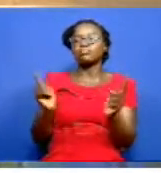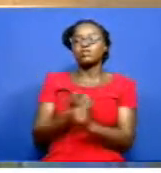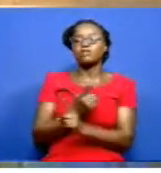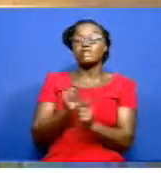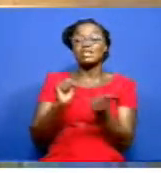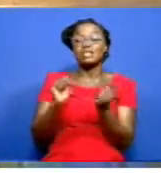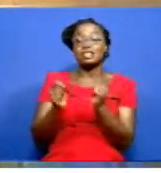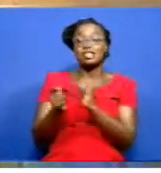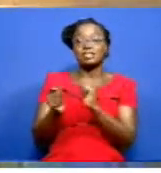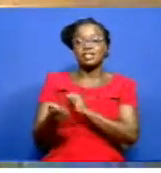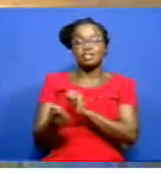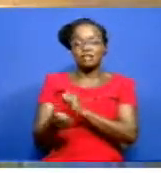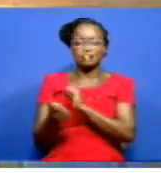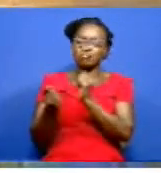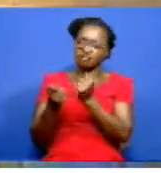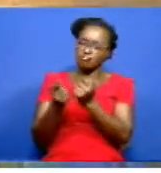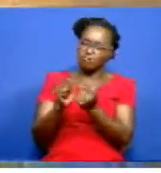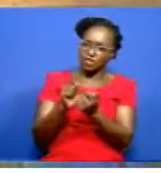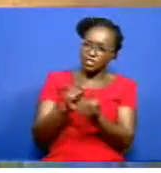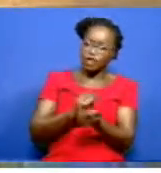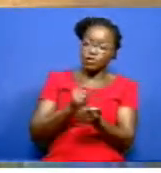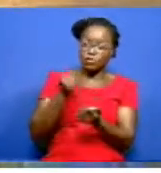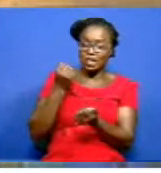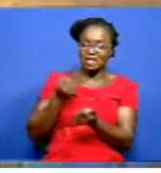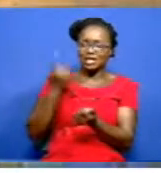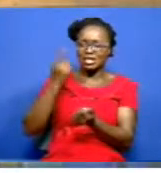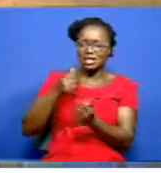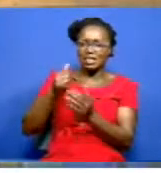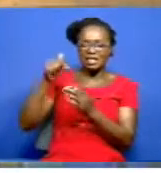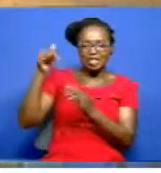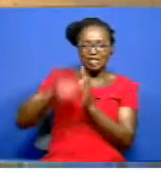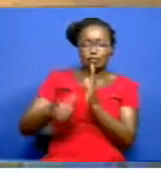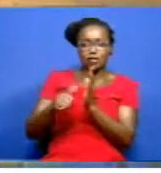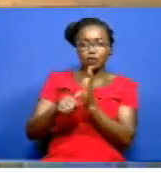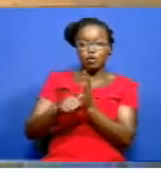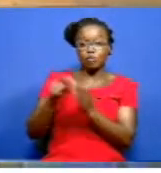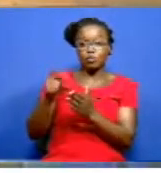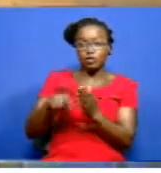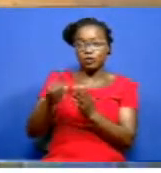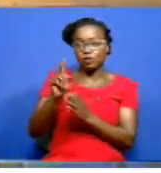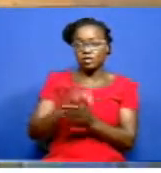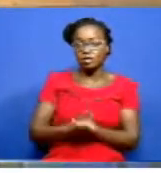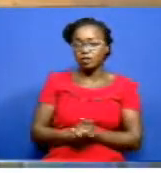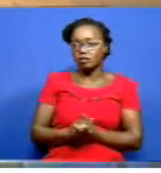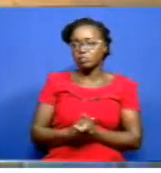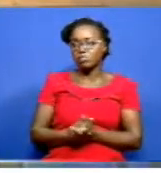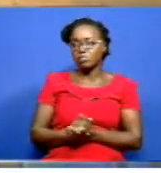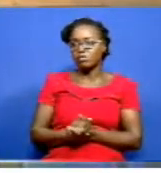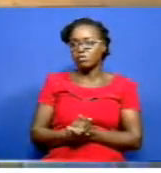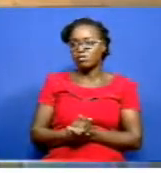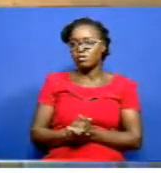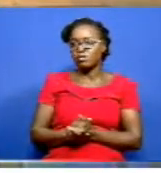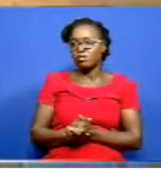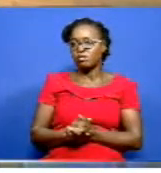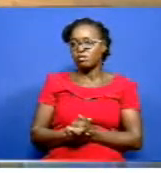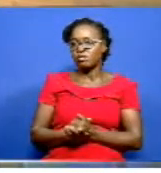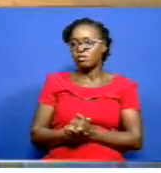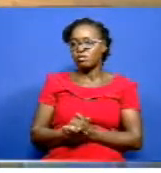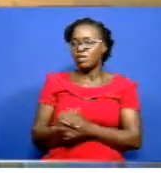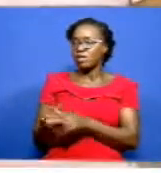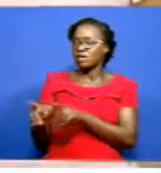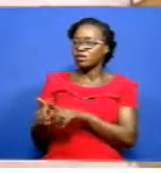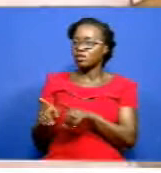ndio tuweze kujua aswa ni shida gani uko nayo. Nancy, labda in addition